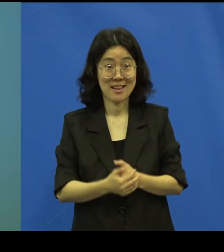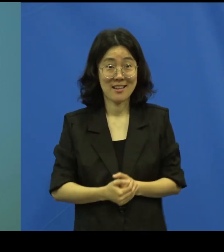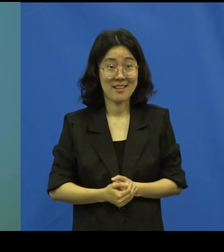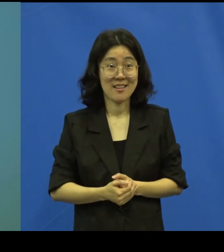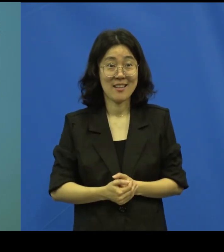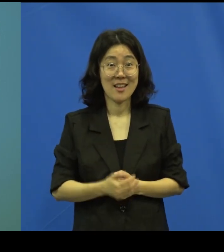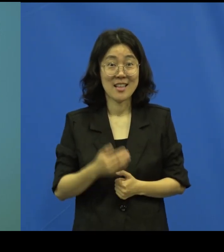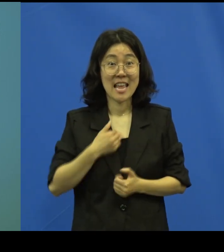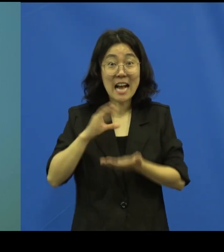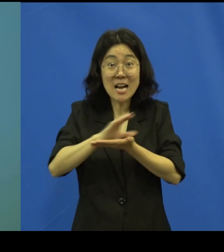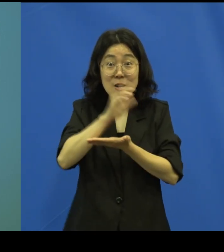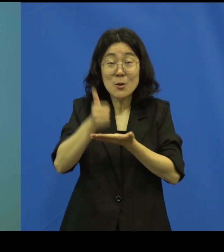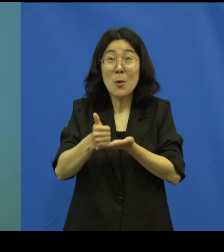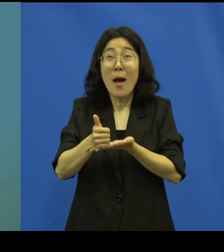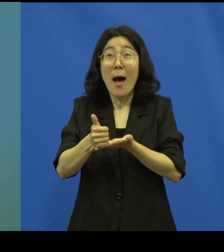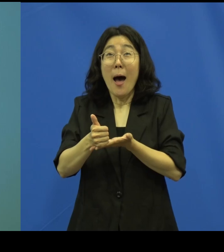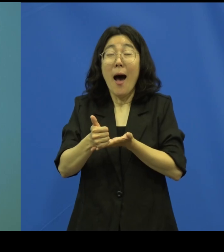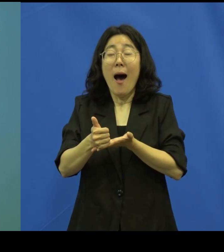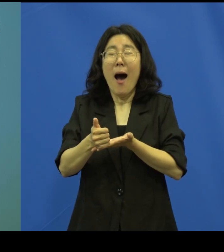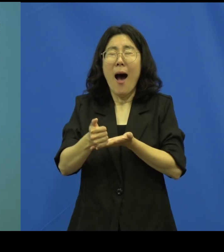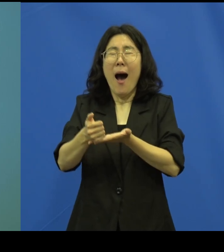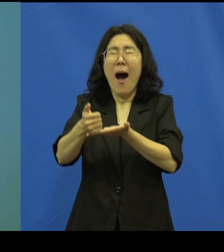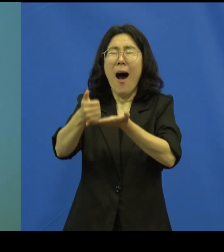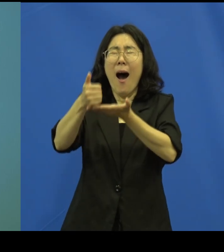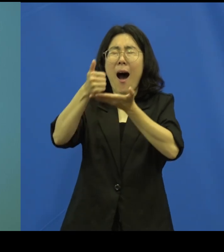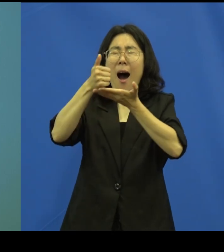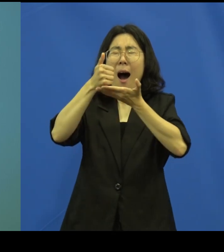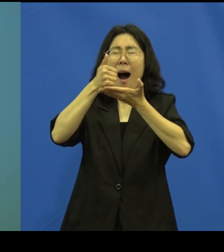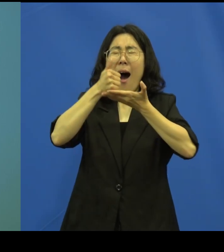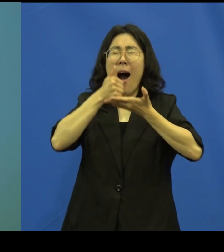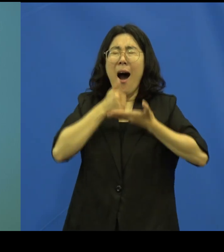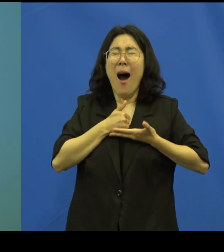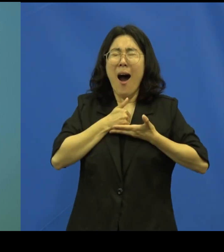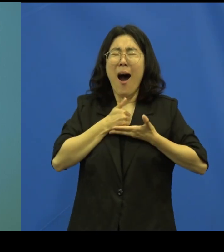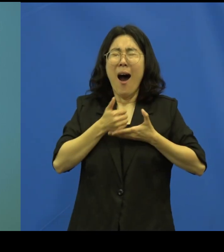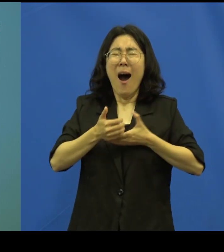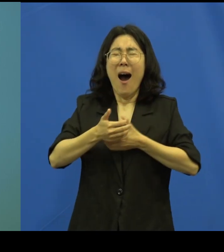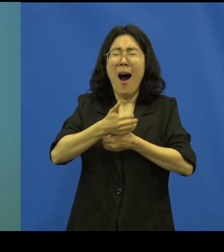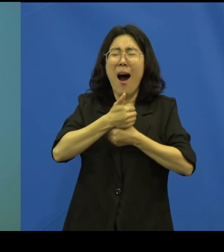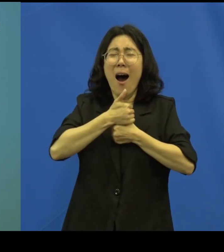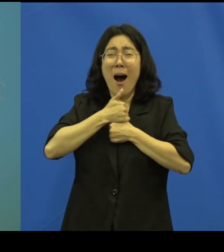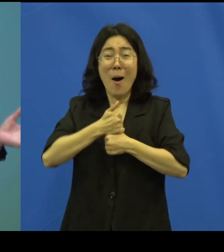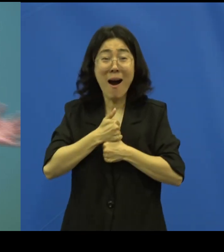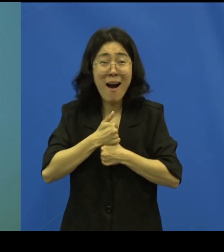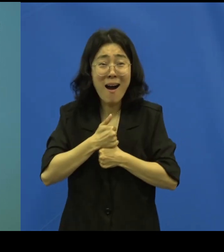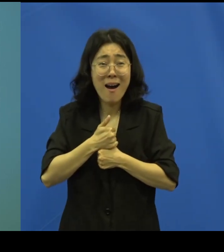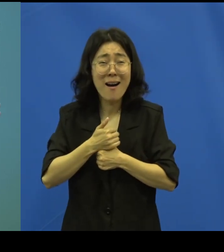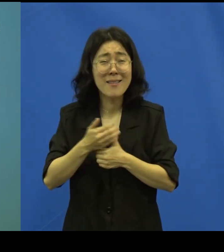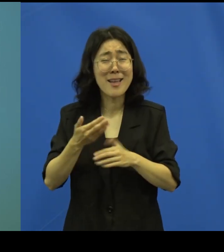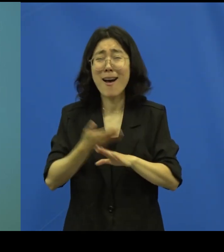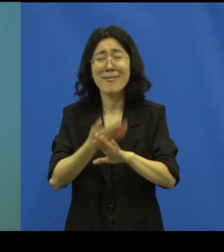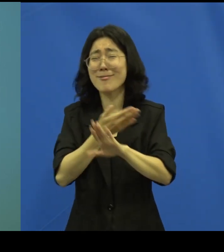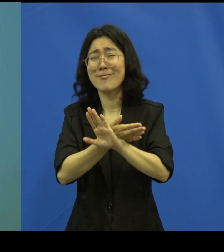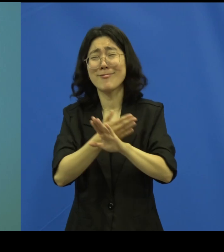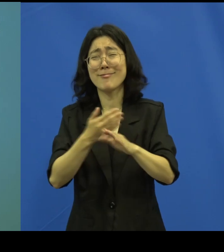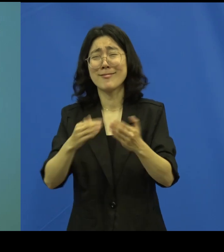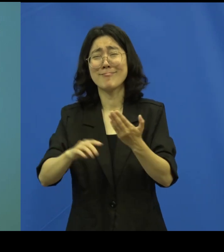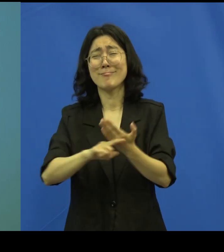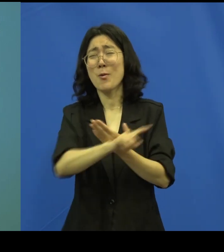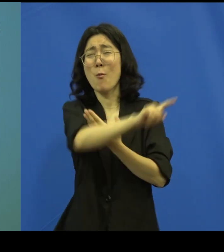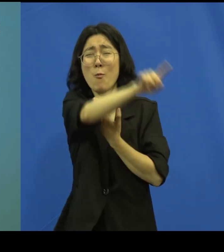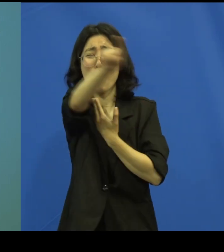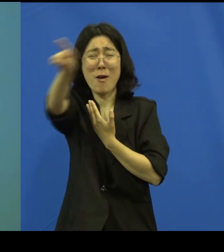완전히 몰입되고 압도를 당하고 그분에게 지배를 받고 그분에게 사로잡히고 그분 외에는 다른 어떤 것도